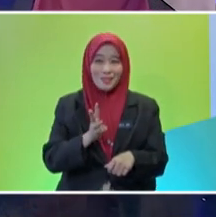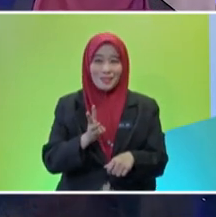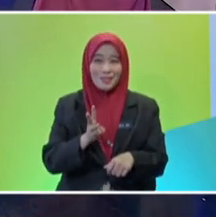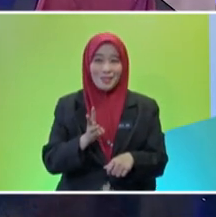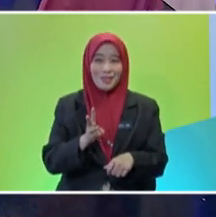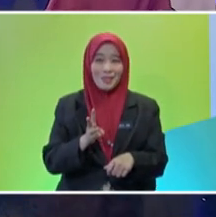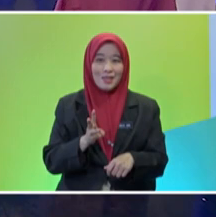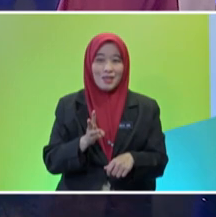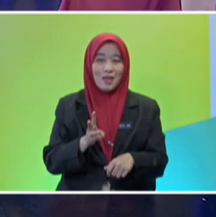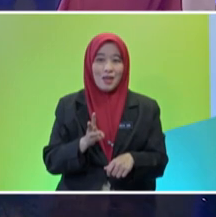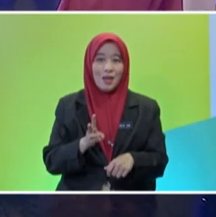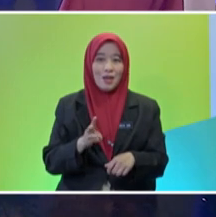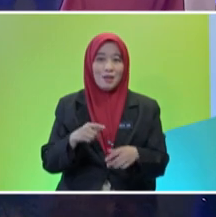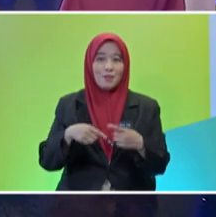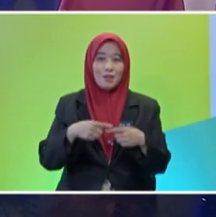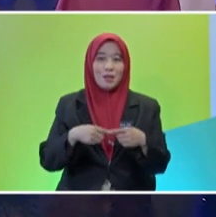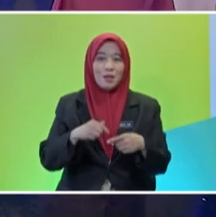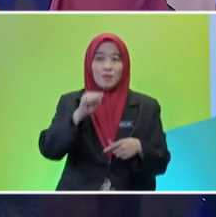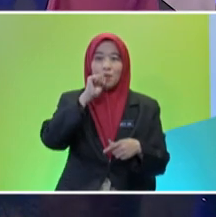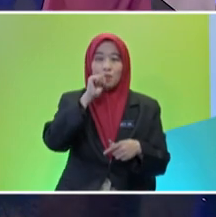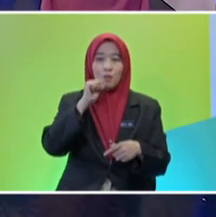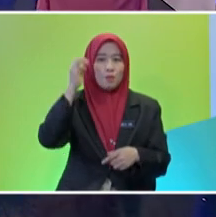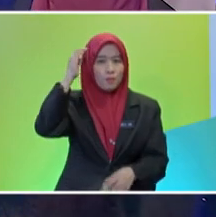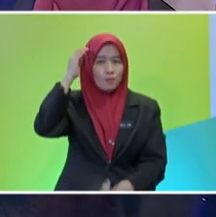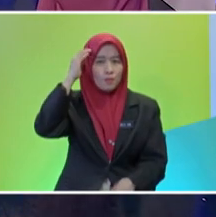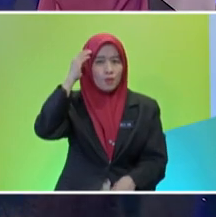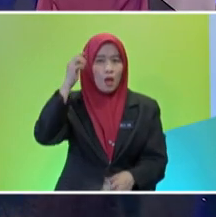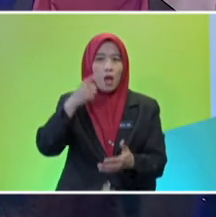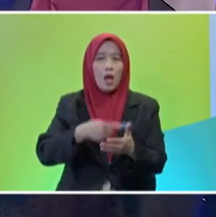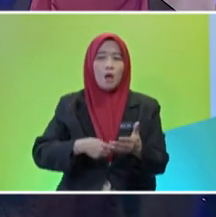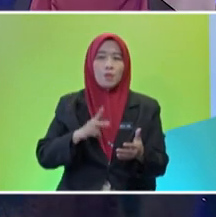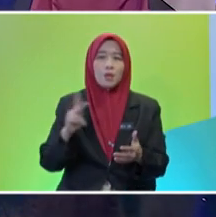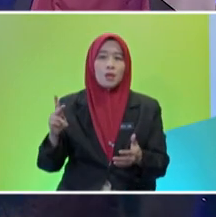Sambil minum tu cuba fikir-fikirkan apakah deria yang terlibat dalam aktiviti ini.